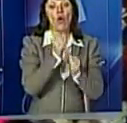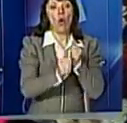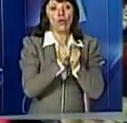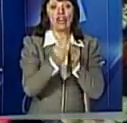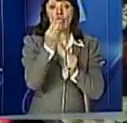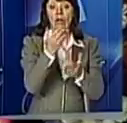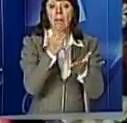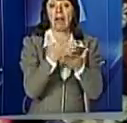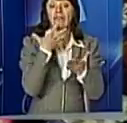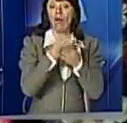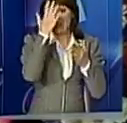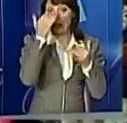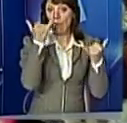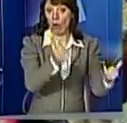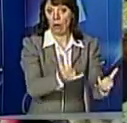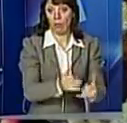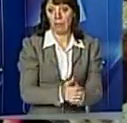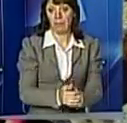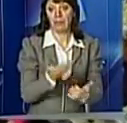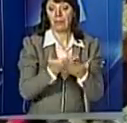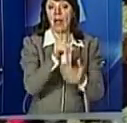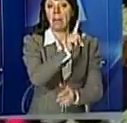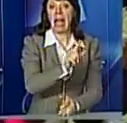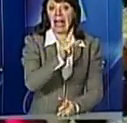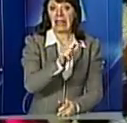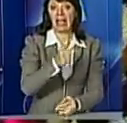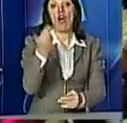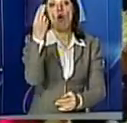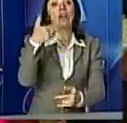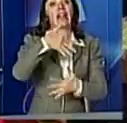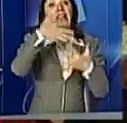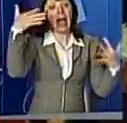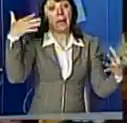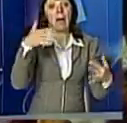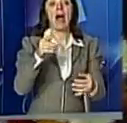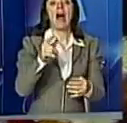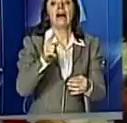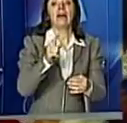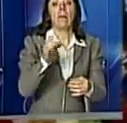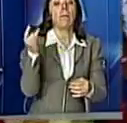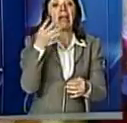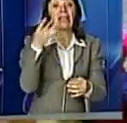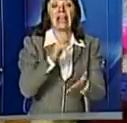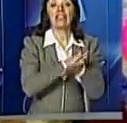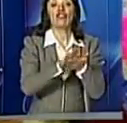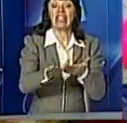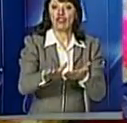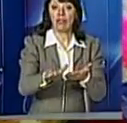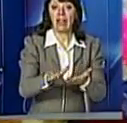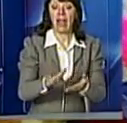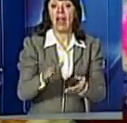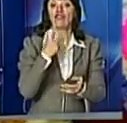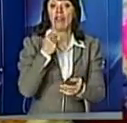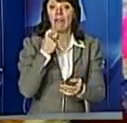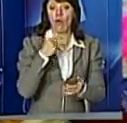свою символіку блакитний то колір небо білий то колір не ноі чистоти червоний - це